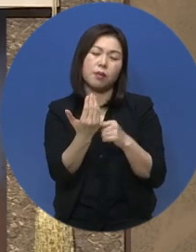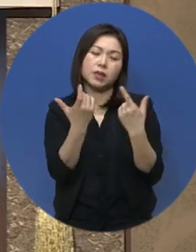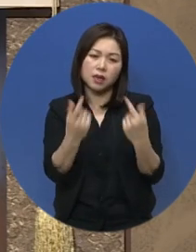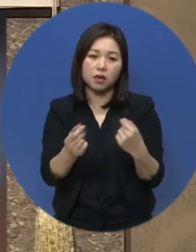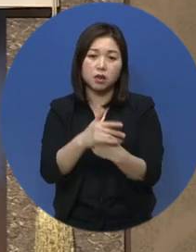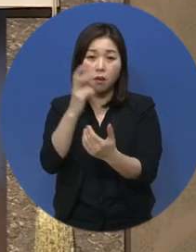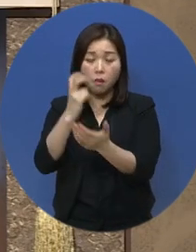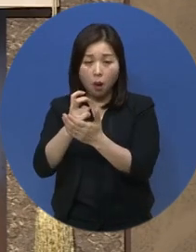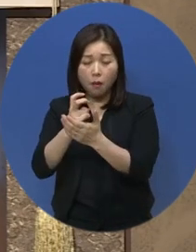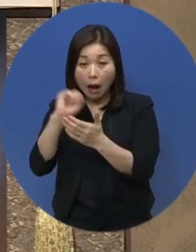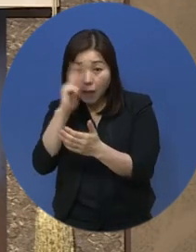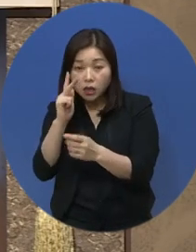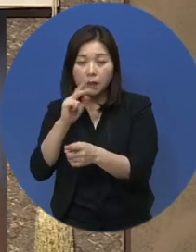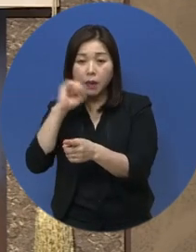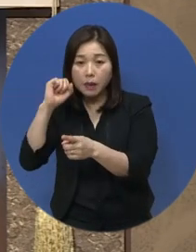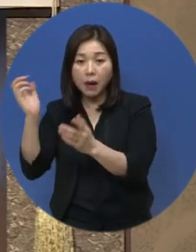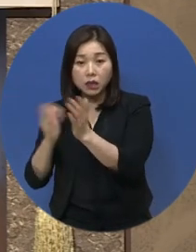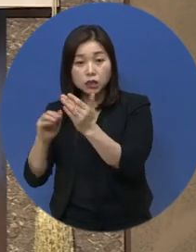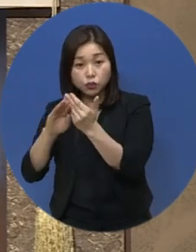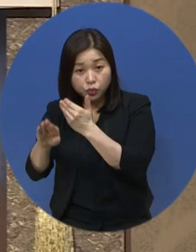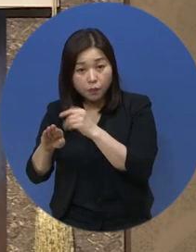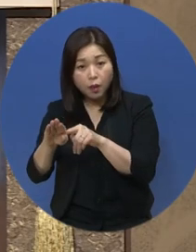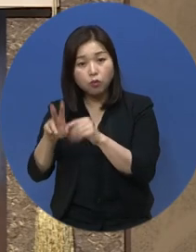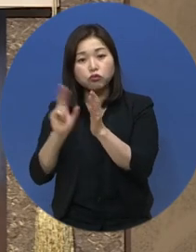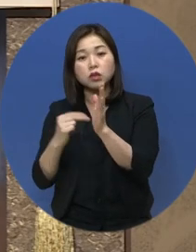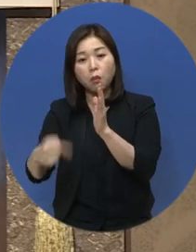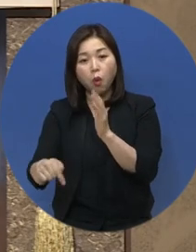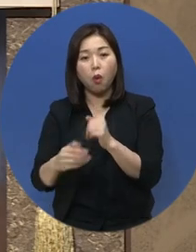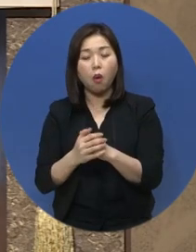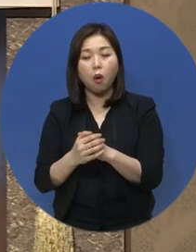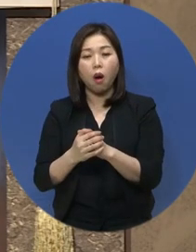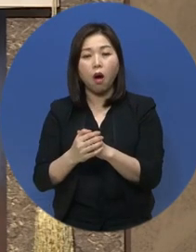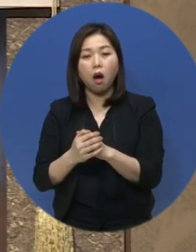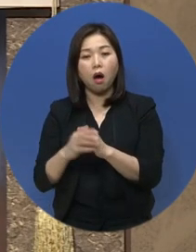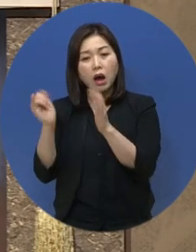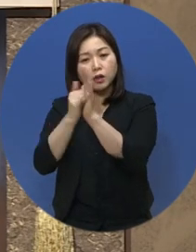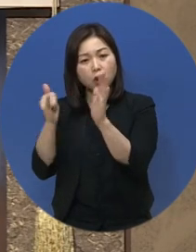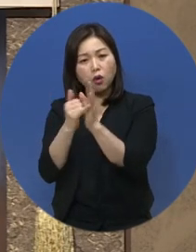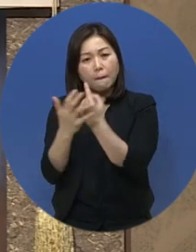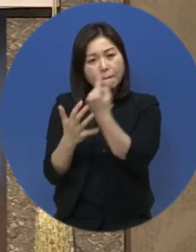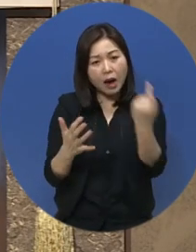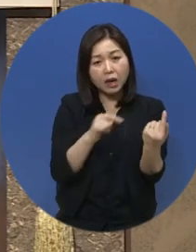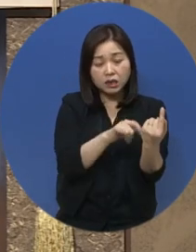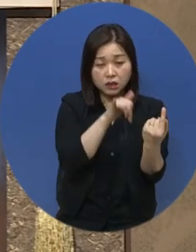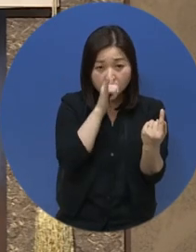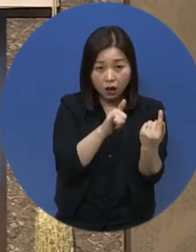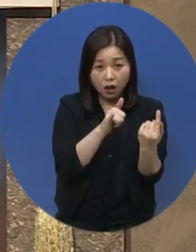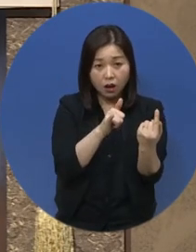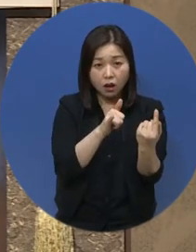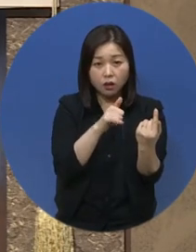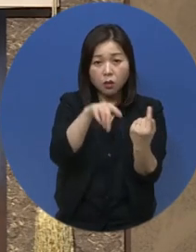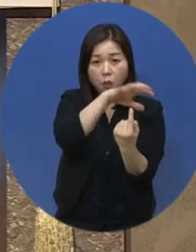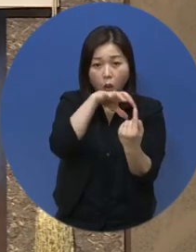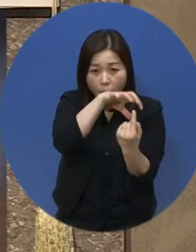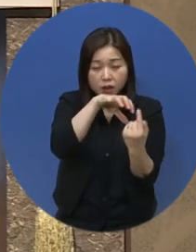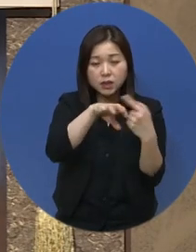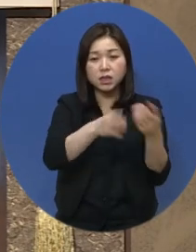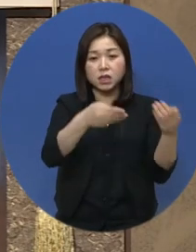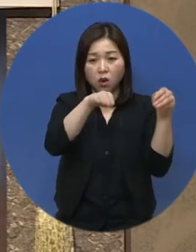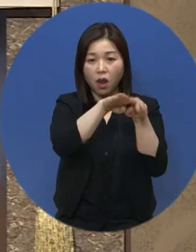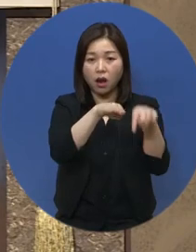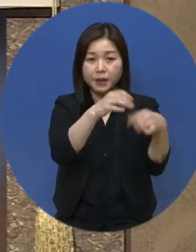나오면 문제가 뭐냐면 원가족하고 분리를 해요. 분리를 하면 이 아이들이 보호받는 어떤 시설로 가야